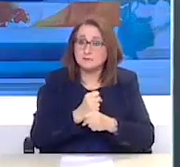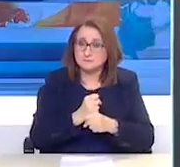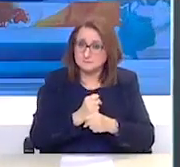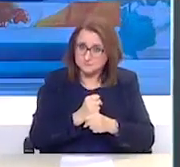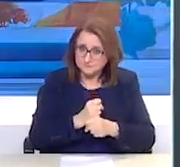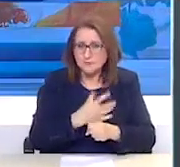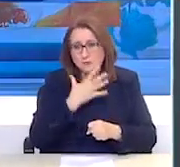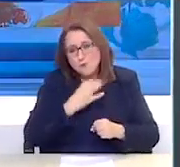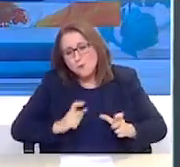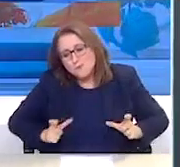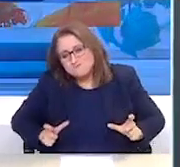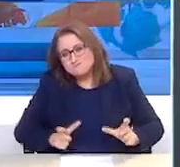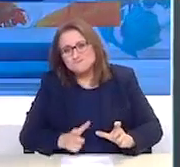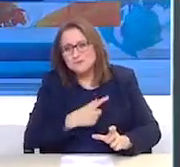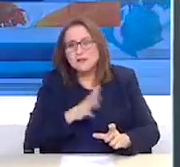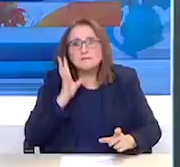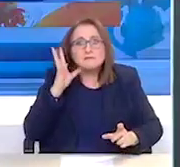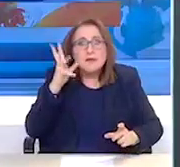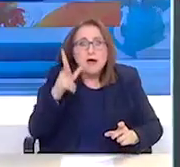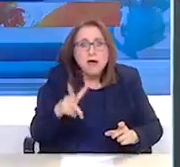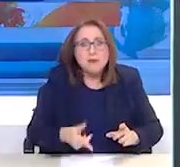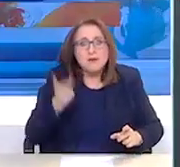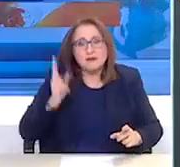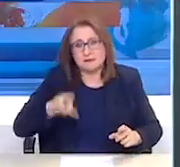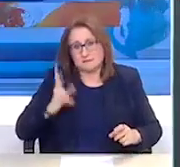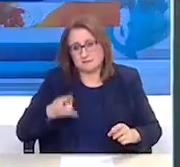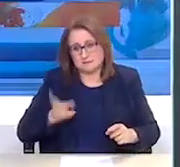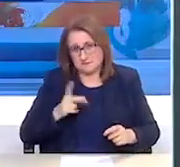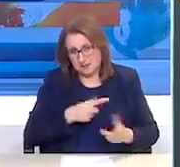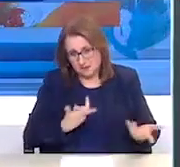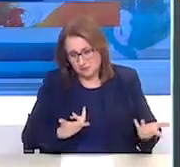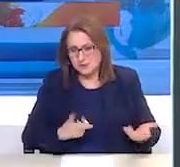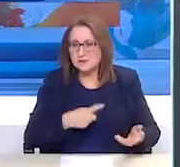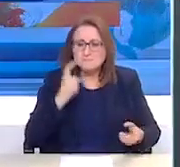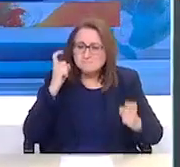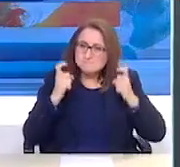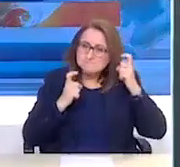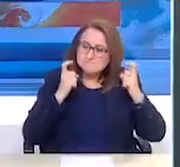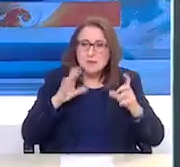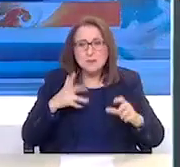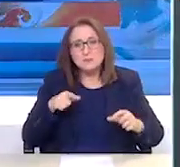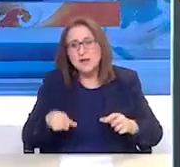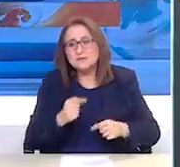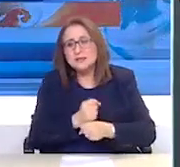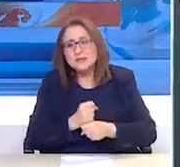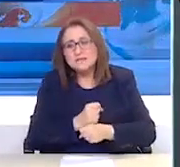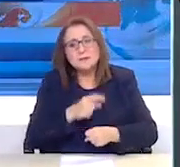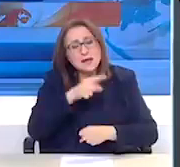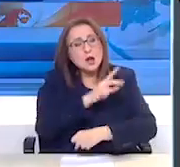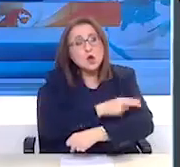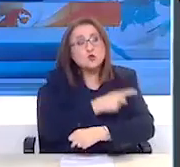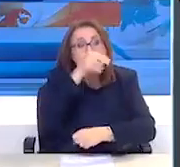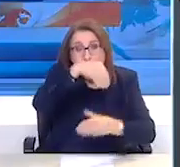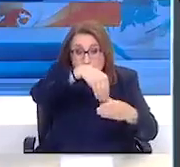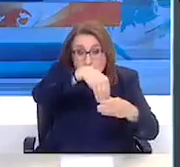Μάλιστα, διερευνούμε την δυνατότητα να χορηγείται αυτό το σχήμα από τα ίδια τα νοσοκομεία στα